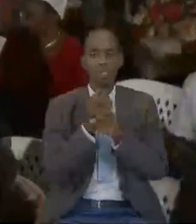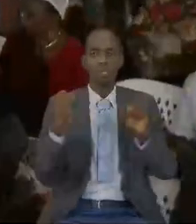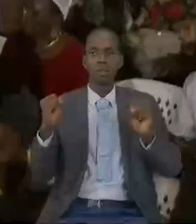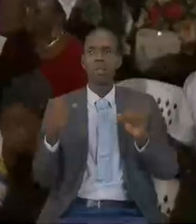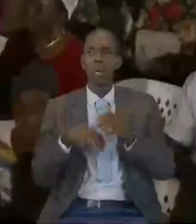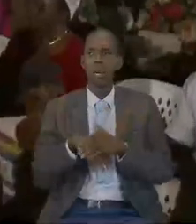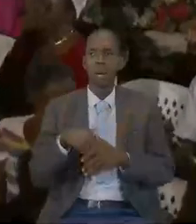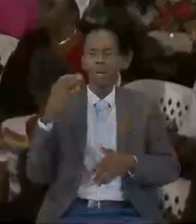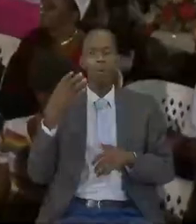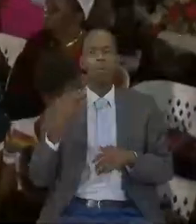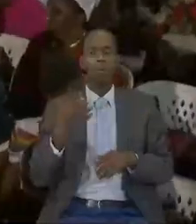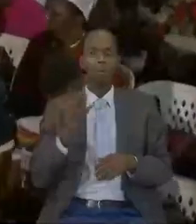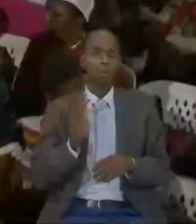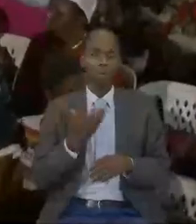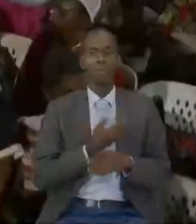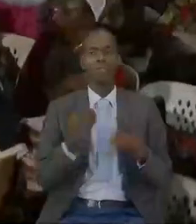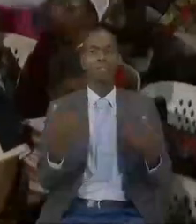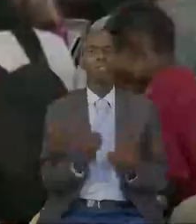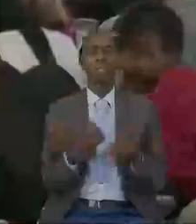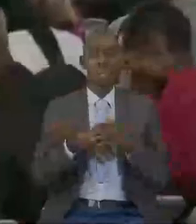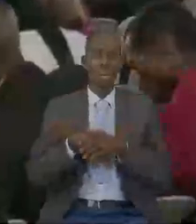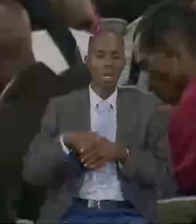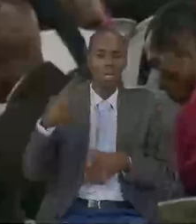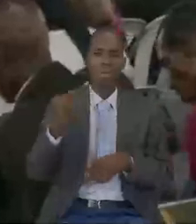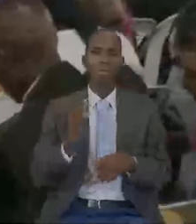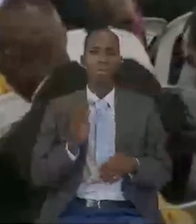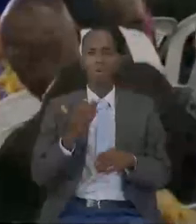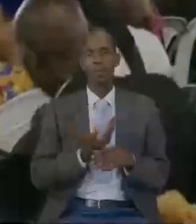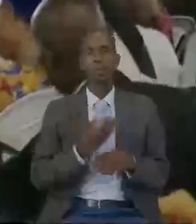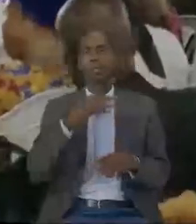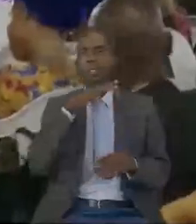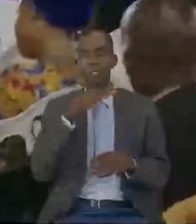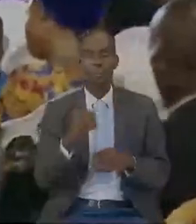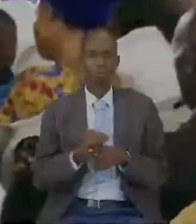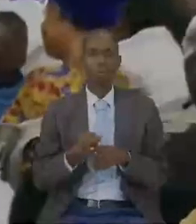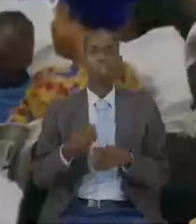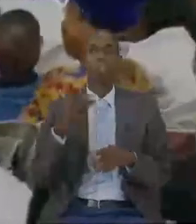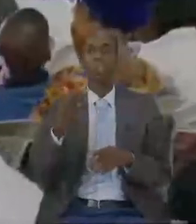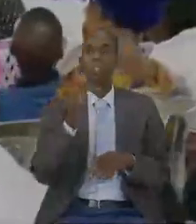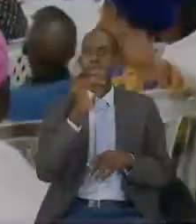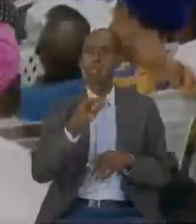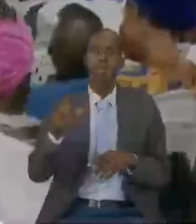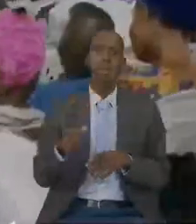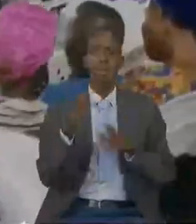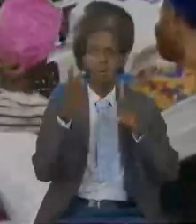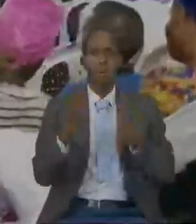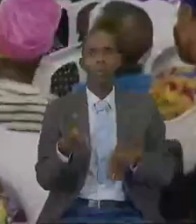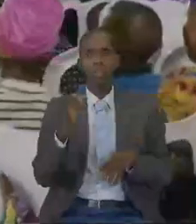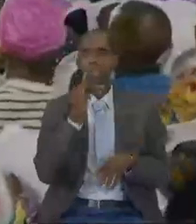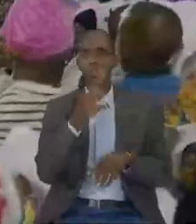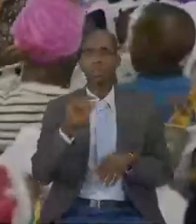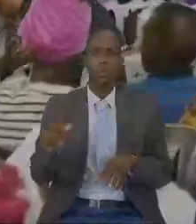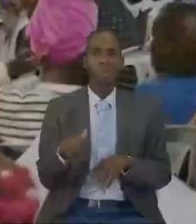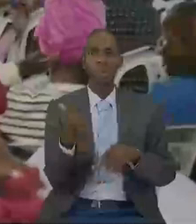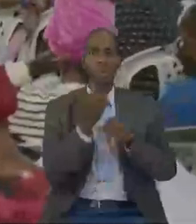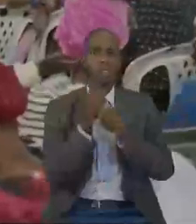liberté, le salut de nos iniquités, de nos transgressions. Il n'y a personne